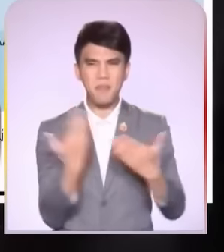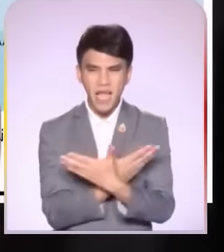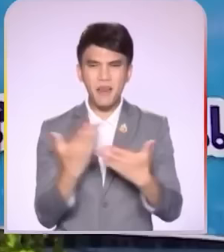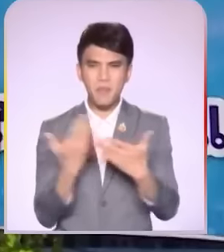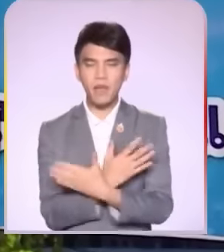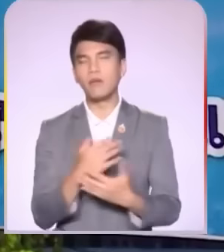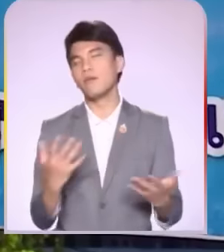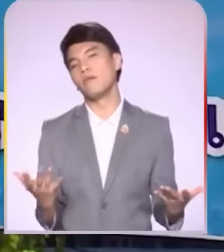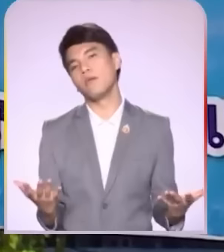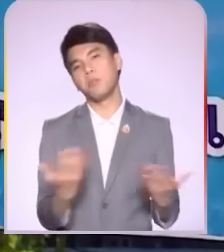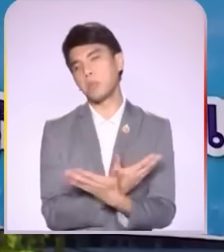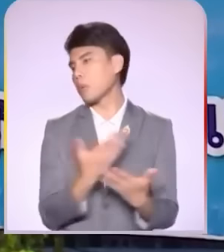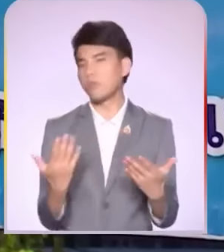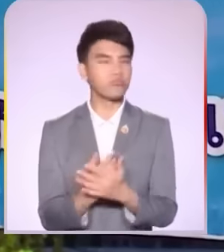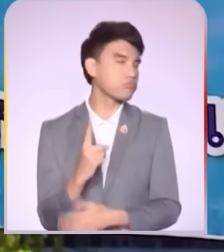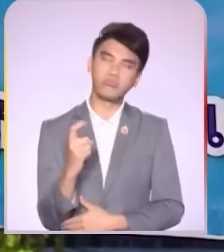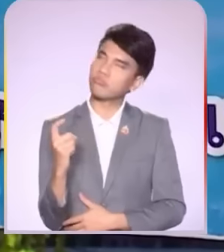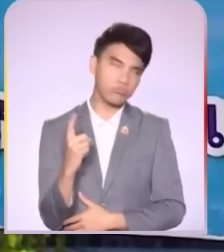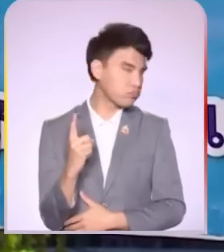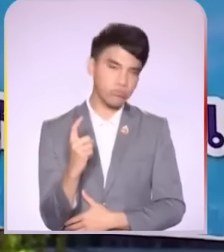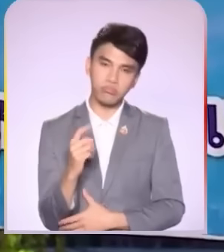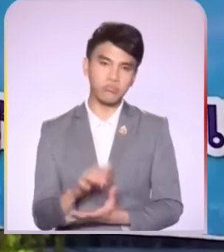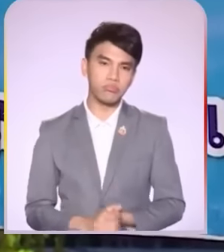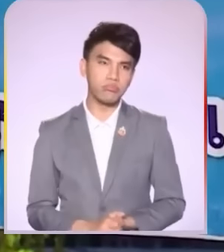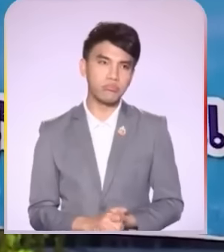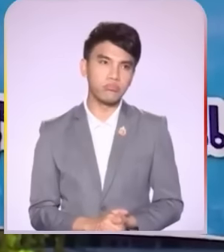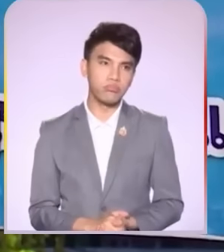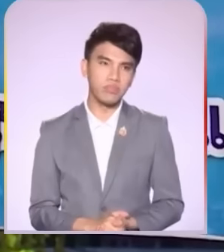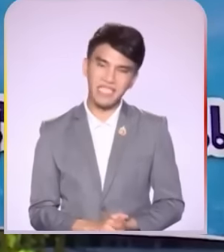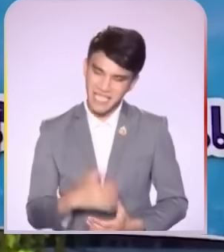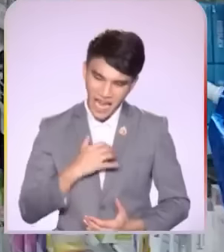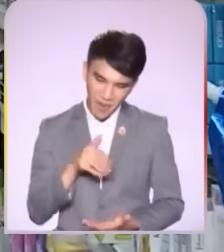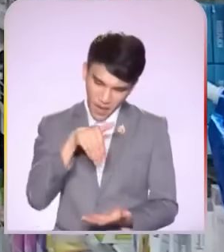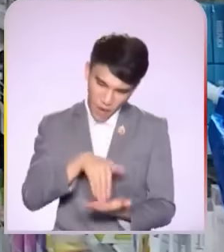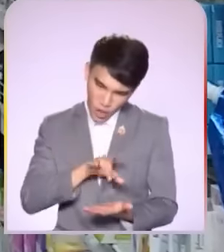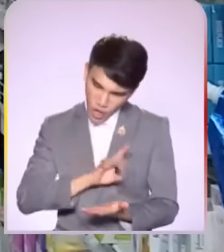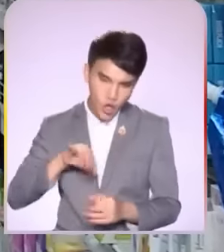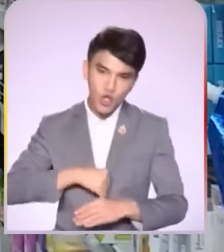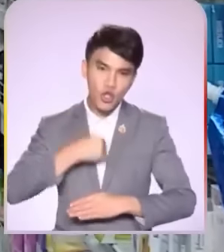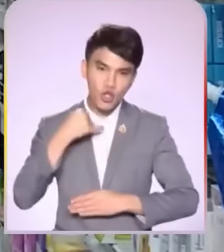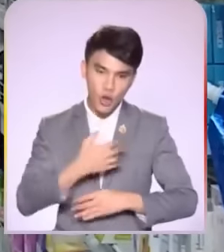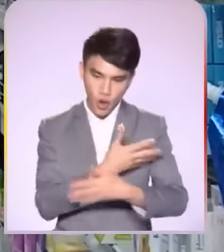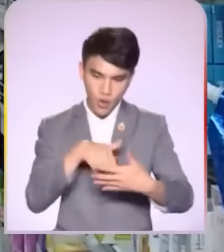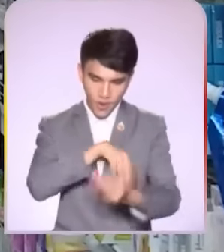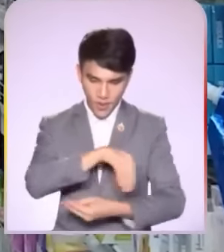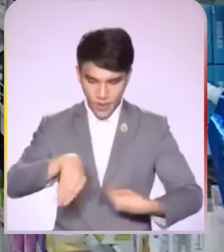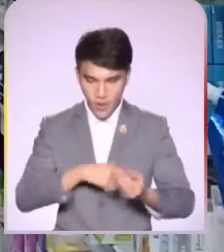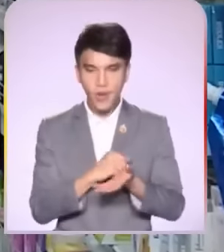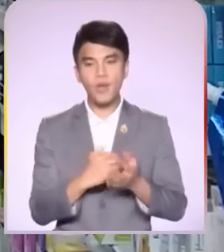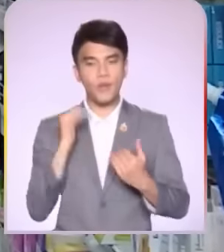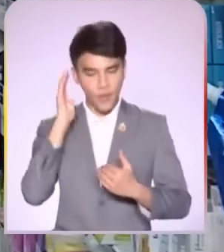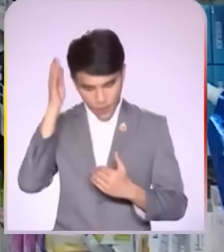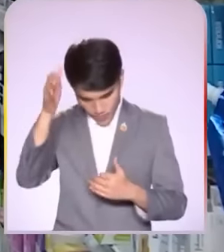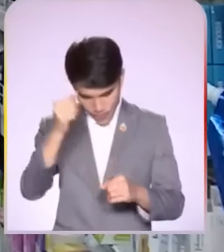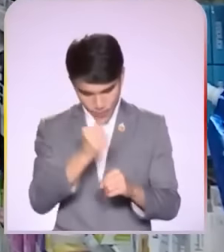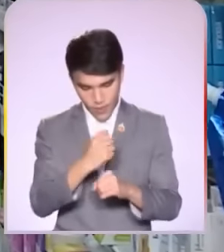แอปนี้ไปมาเปลี่ยนแอปโน้ตโอ้ตาย เหมือน one stop service เลยจุดเดียว ที่เดียวเลยนะครับรวมทั้งมาตรการกระตุ้นเศรษฐกิจที่จะมีในอน